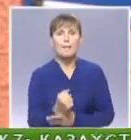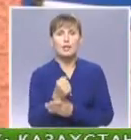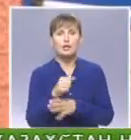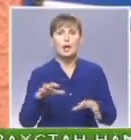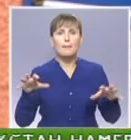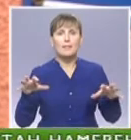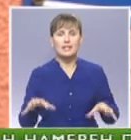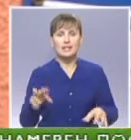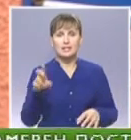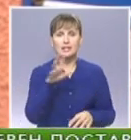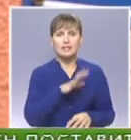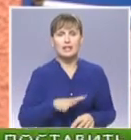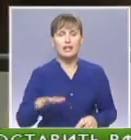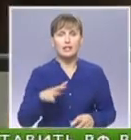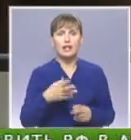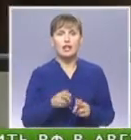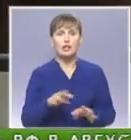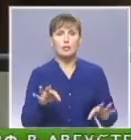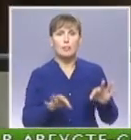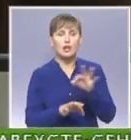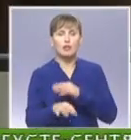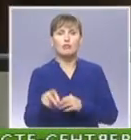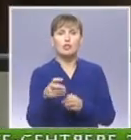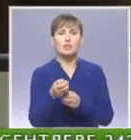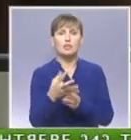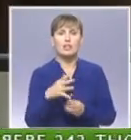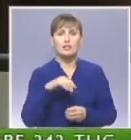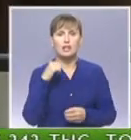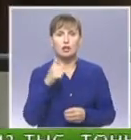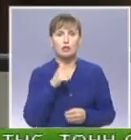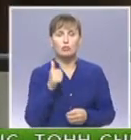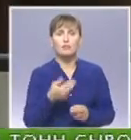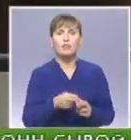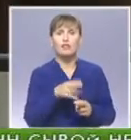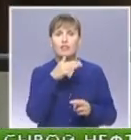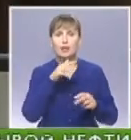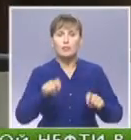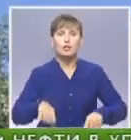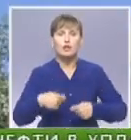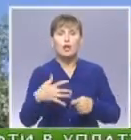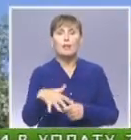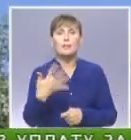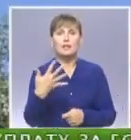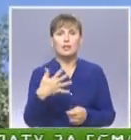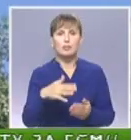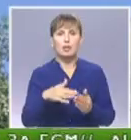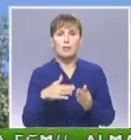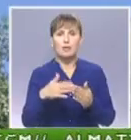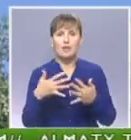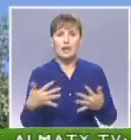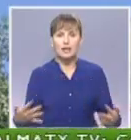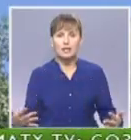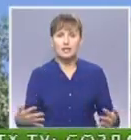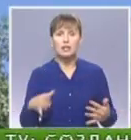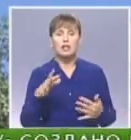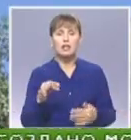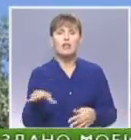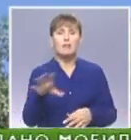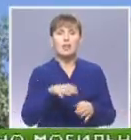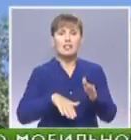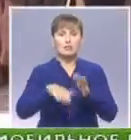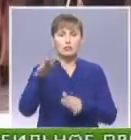президента страны. Пилотный этап в 2015 году. К тому моменту будет сдано 55 объектов. Сейчас их вместе с этими высотками